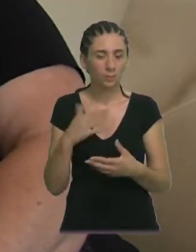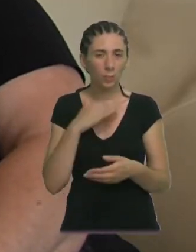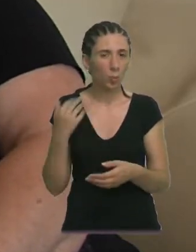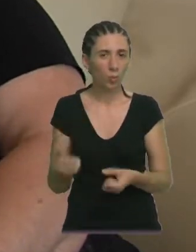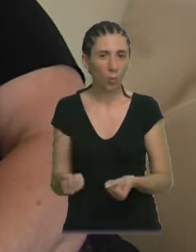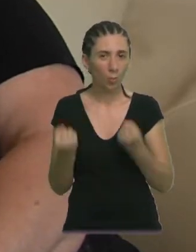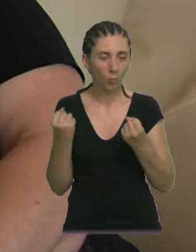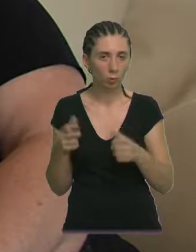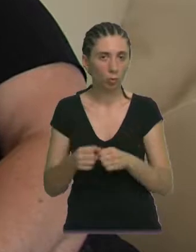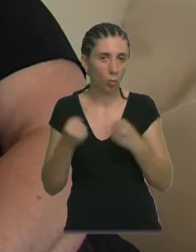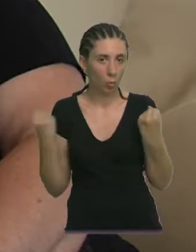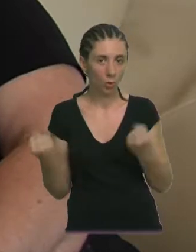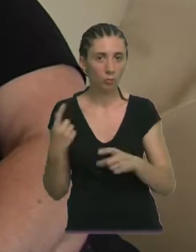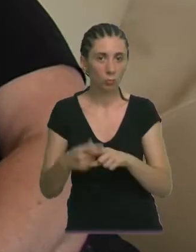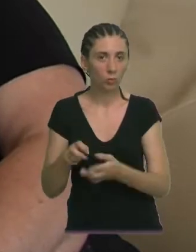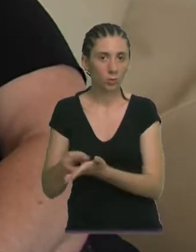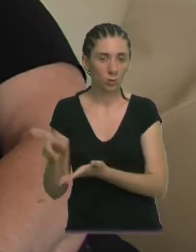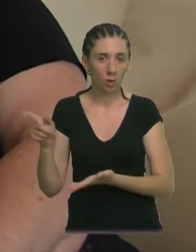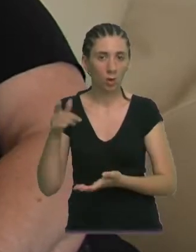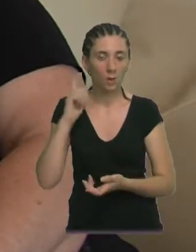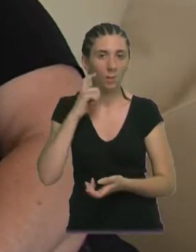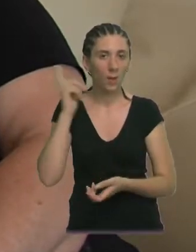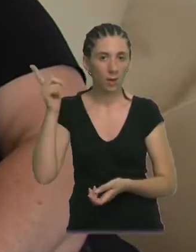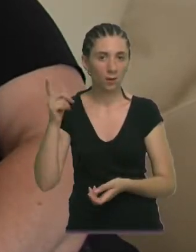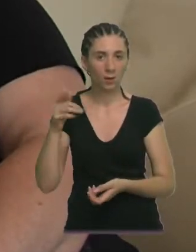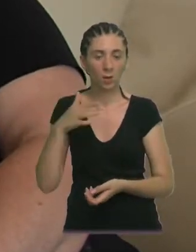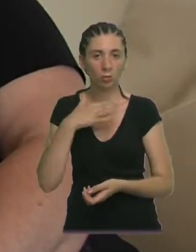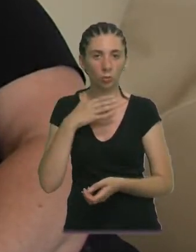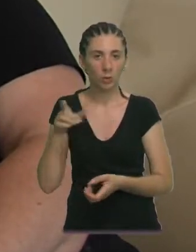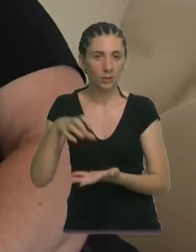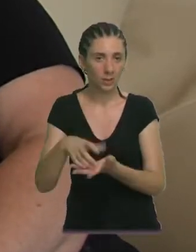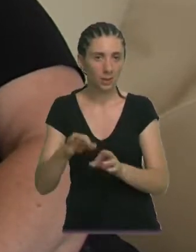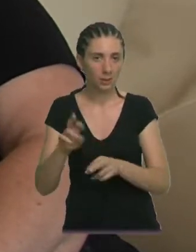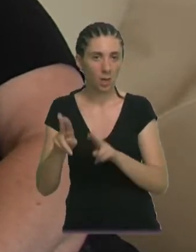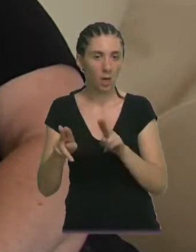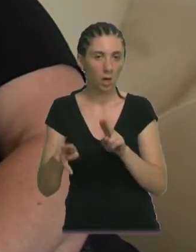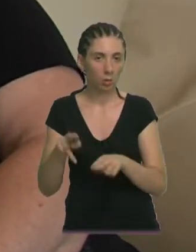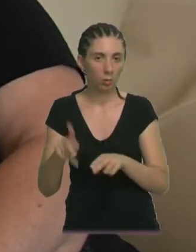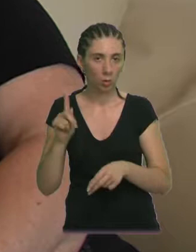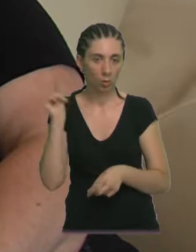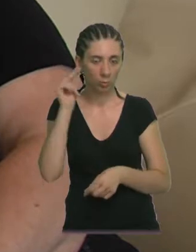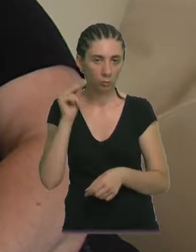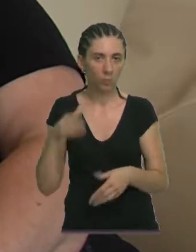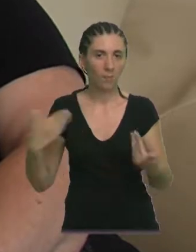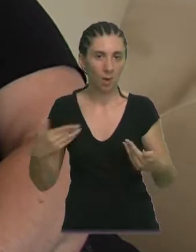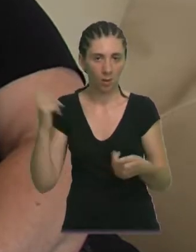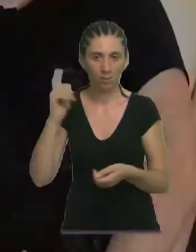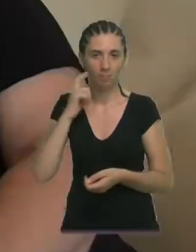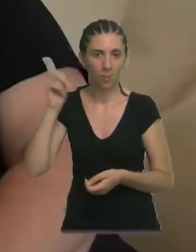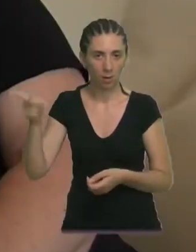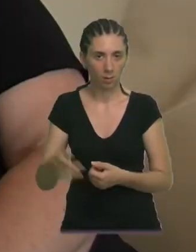izrazitim teškoćama u razvoju i koji su išli u školu na Baniju. To je centar za odgoj i obrazovanje mladih na